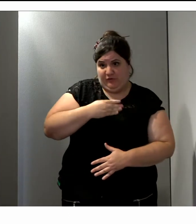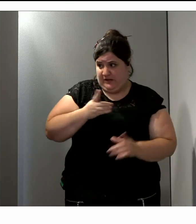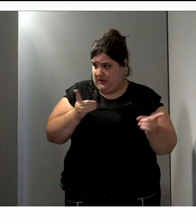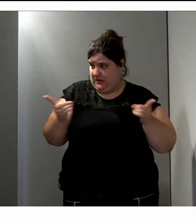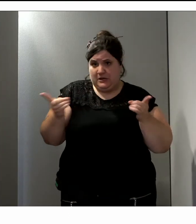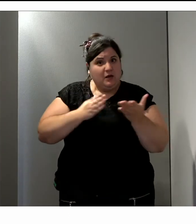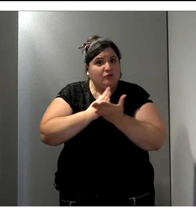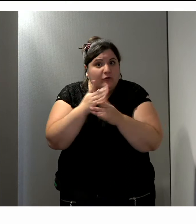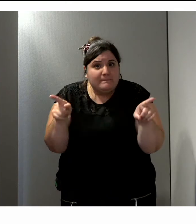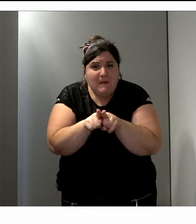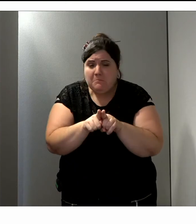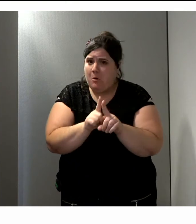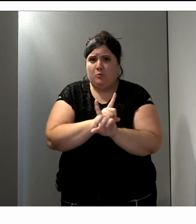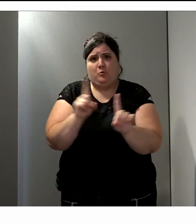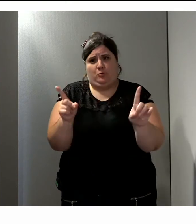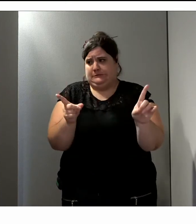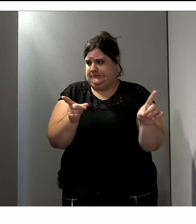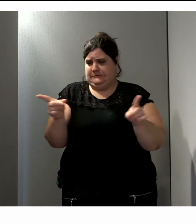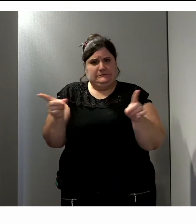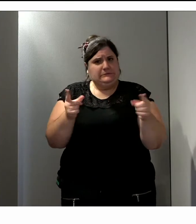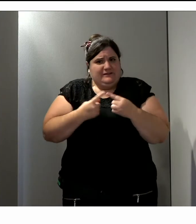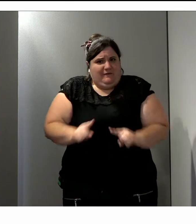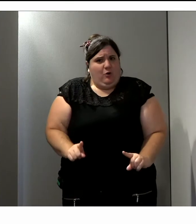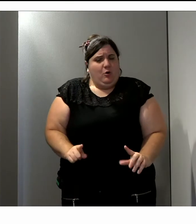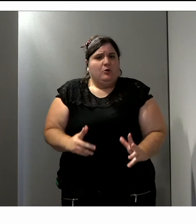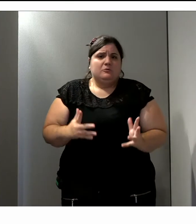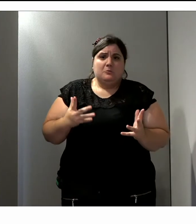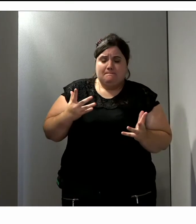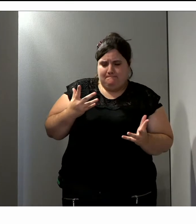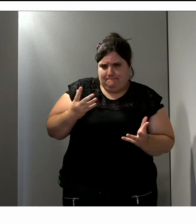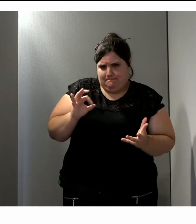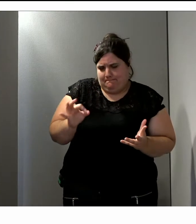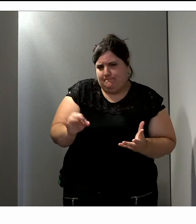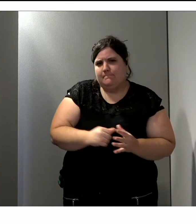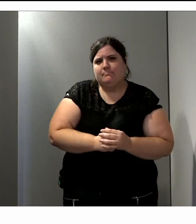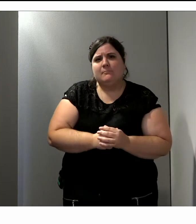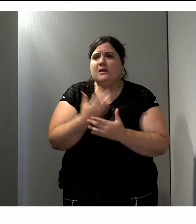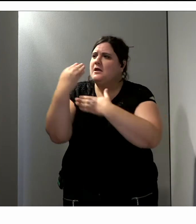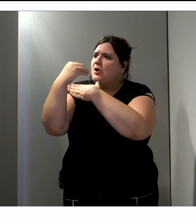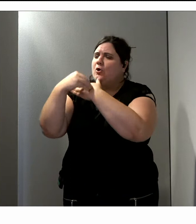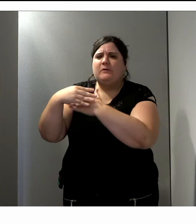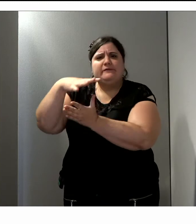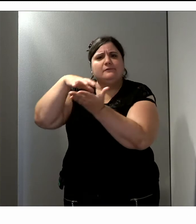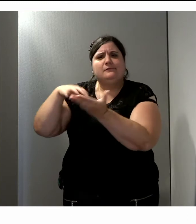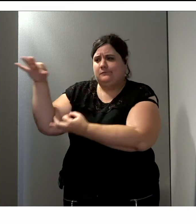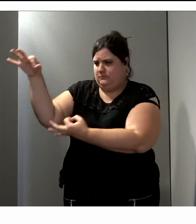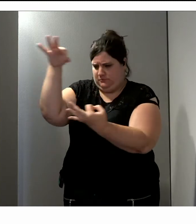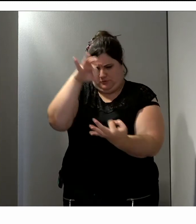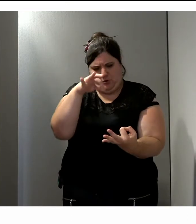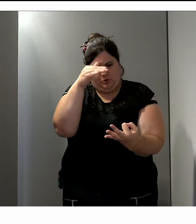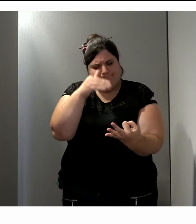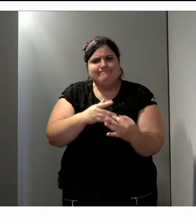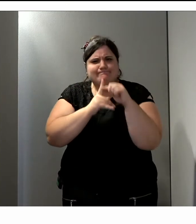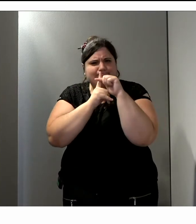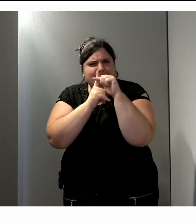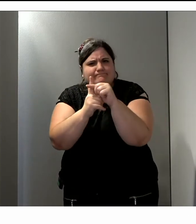ne recouvre pas les mêmes réalités. Et justement, dans vos recommandations, vous visez